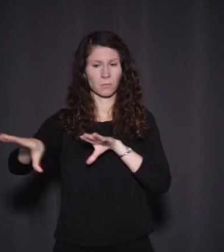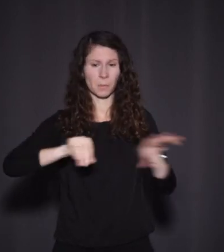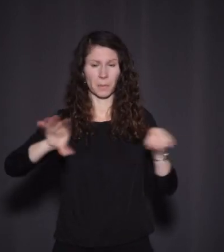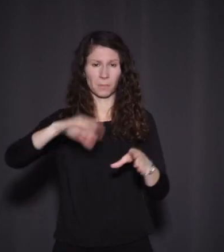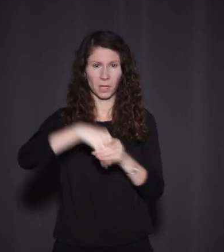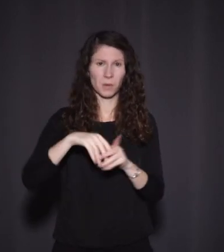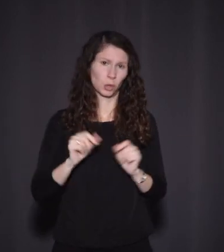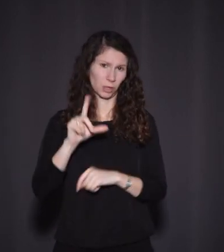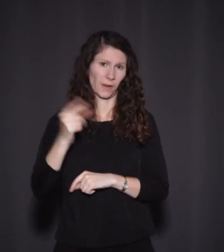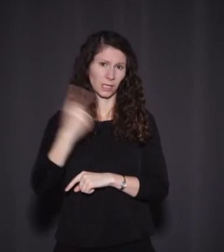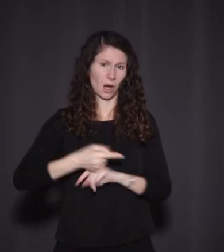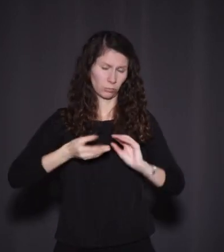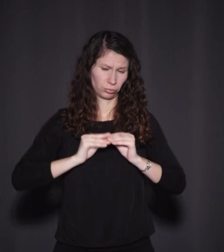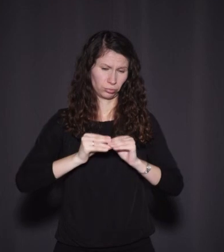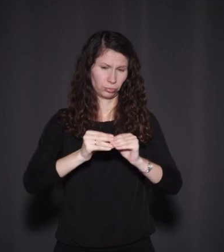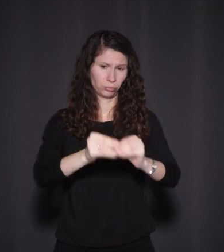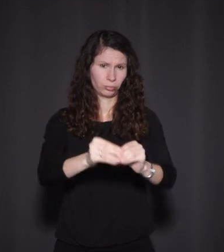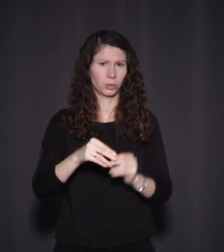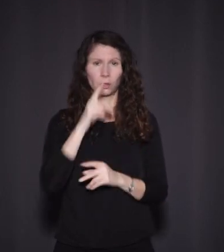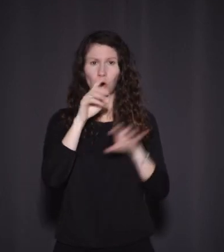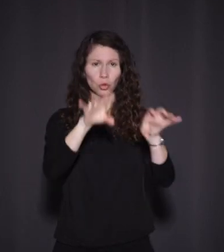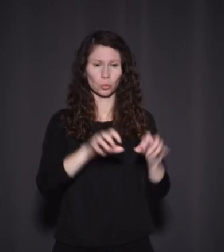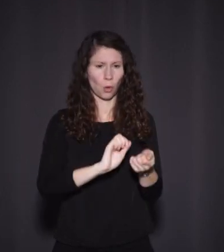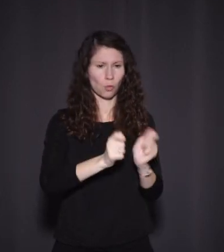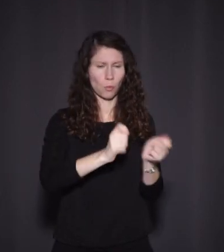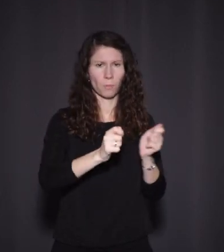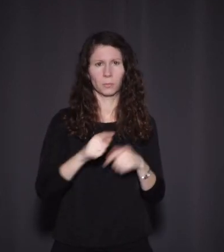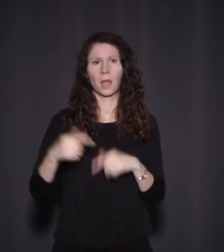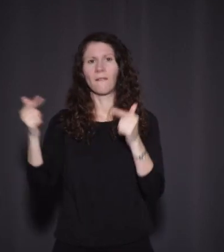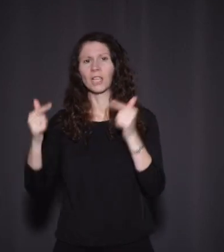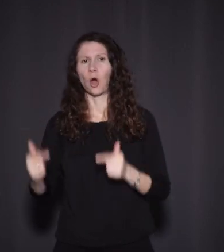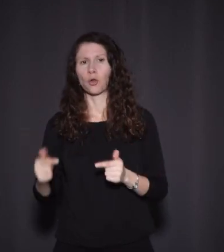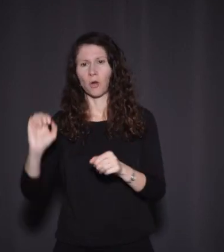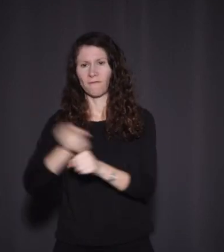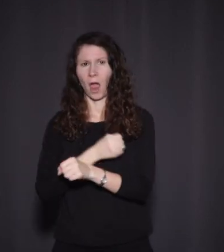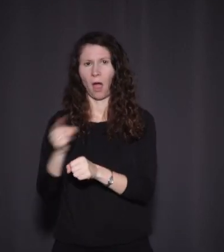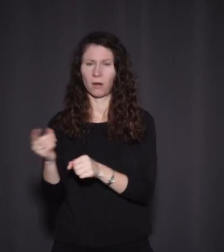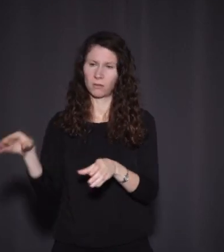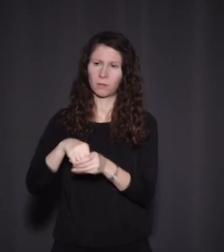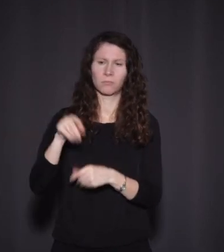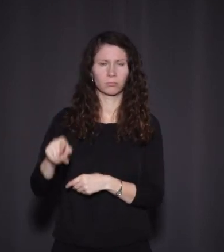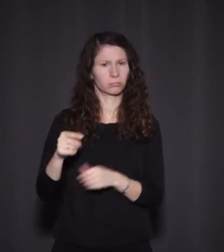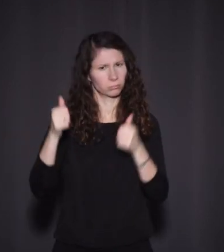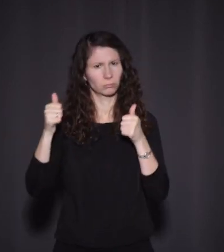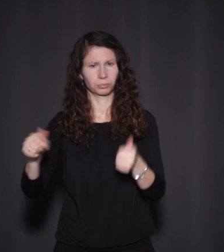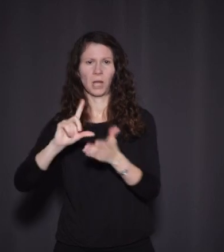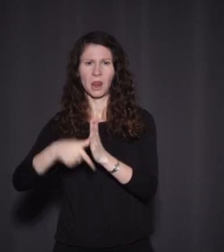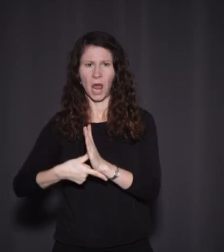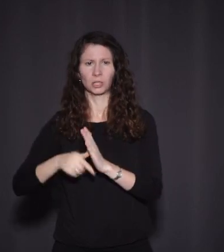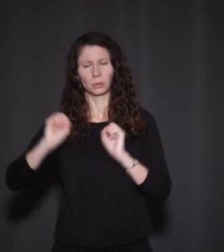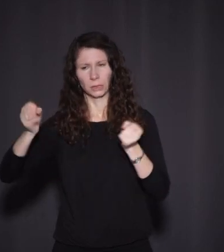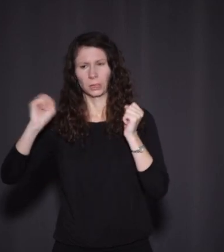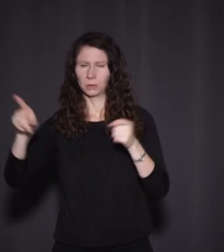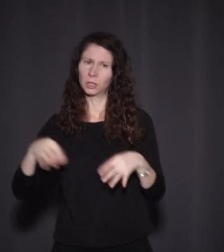Jahre beschäftigt und baue nur noch in Strukturen rum. Übrigens, wenn wir Versorgungswerke reinholen, da sind Top-Leistungsempfänger, die sind gesund, die